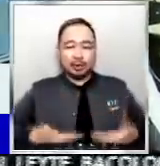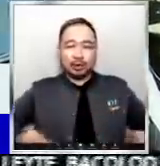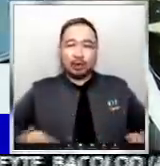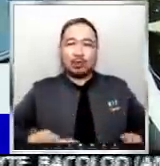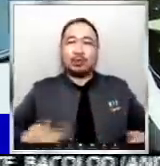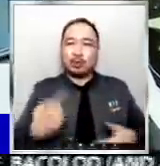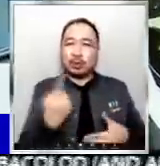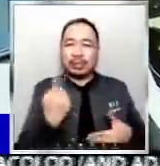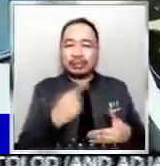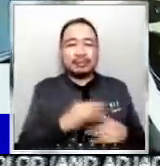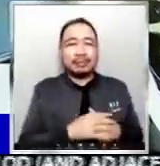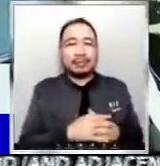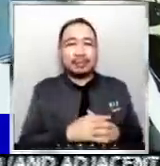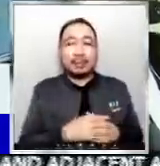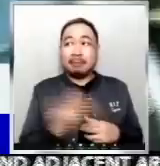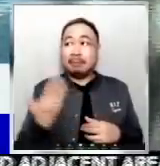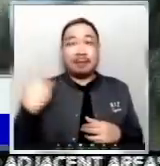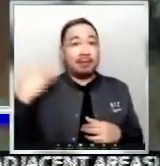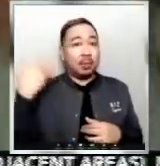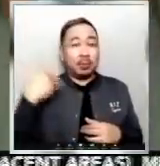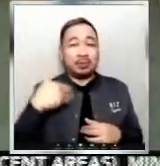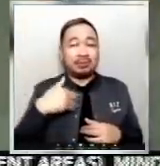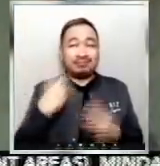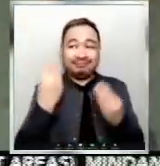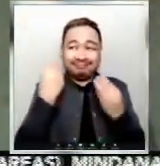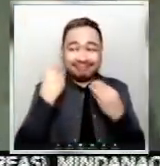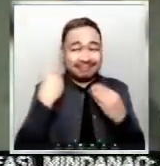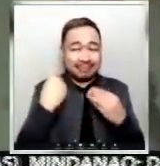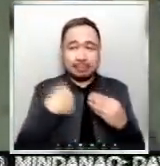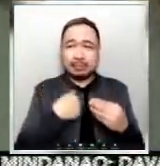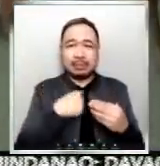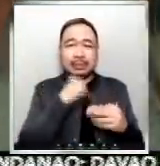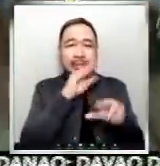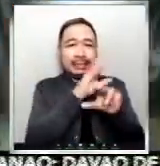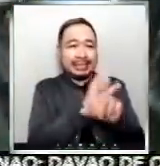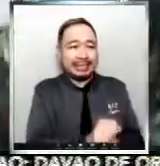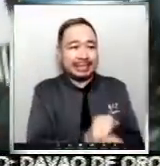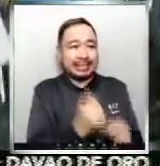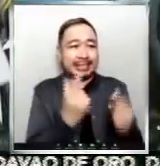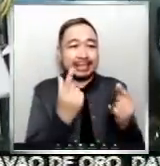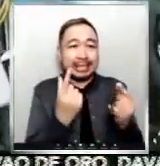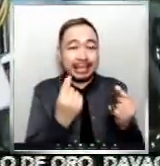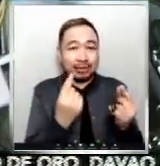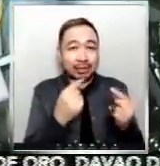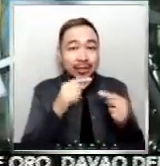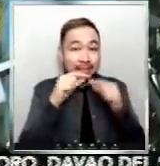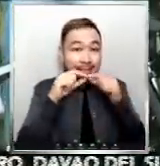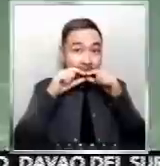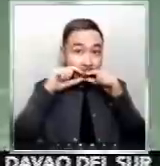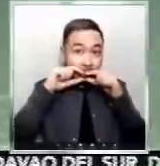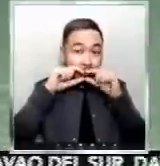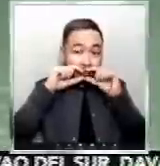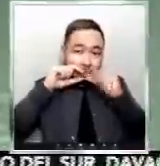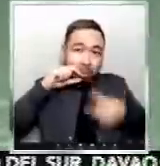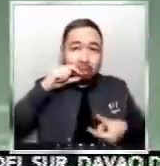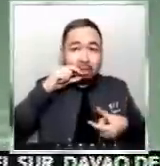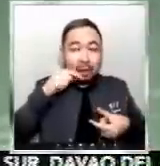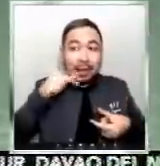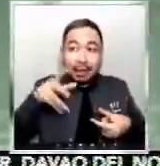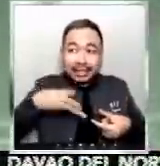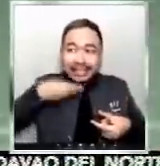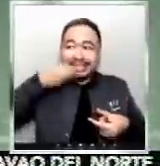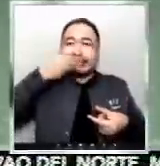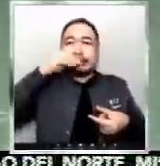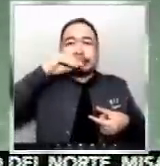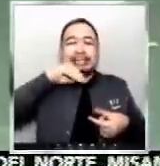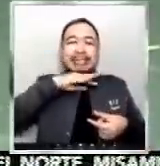sanay. Pag ano ko na ito, mabibitawan ko, makakainom ka kasi hihinga ka eh. Sa 5 taon na